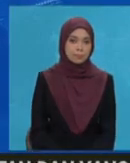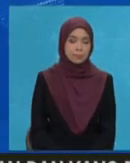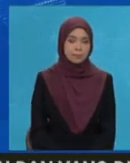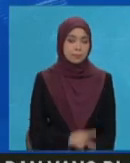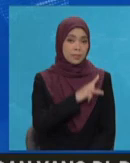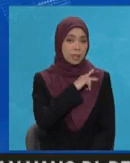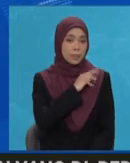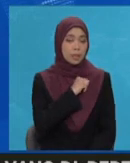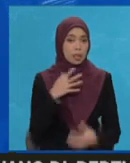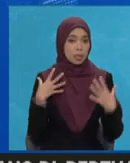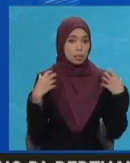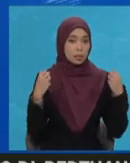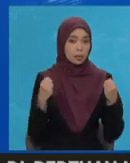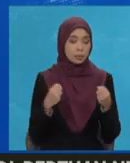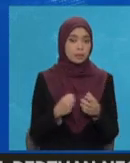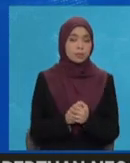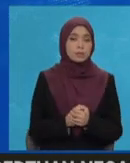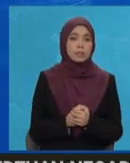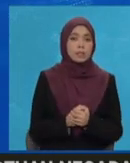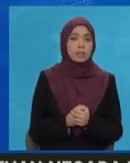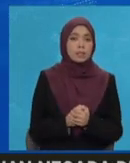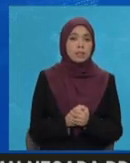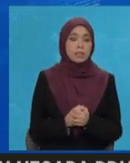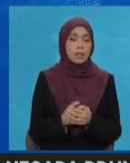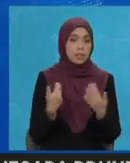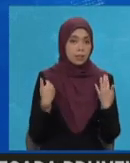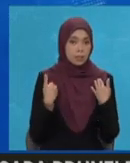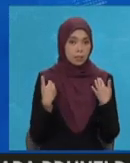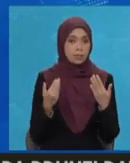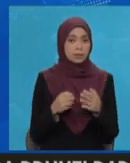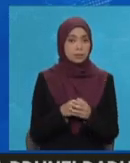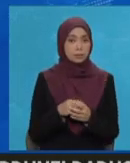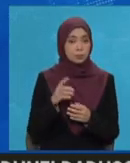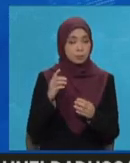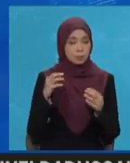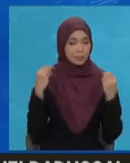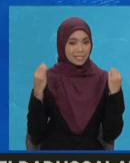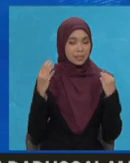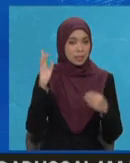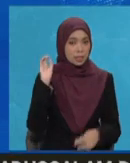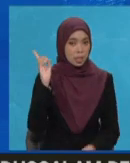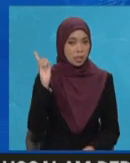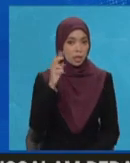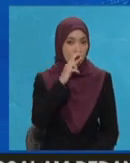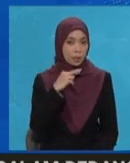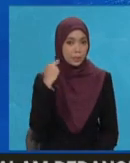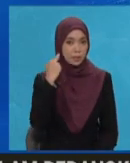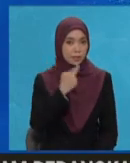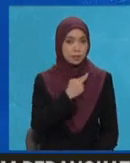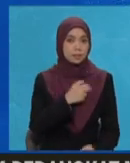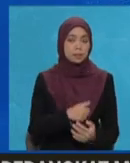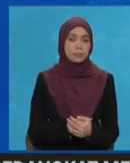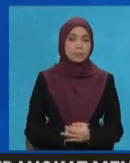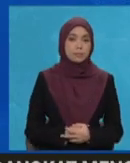Kementerian Kesehatan melalui beberapa jabatan di bawahnya mengadakan tazkirah Ramadan dalam bersama-sama menyeberangkan lagi bulan